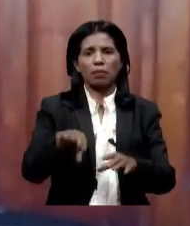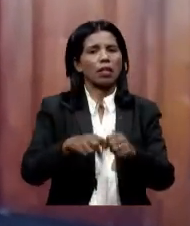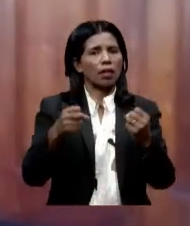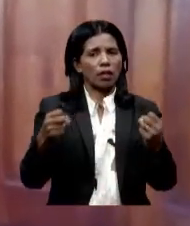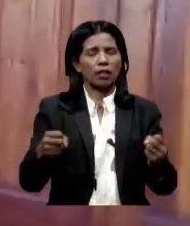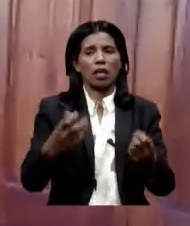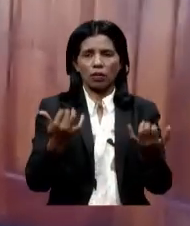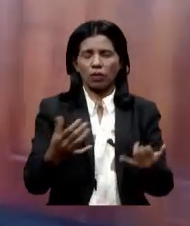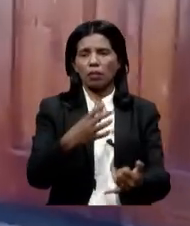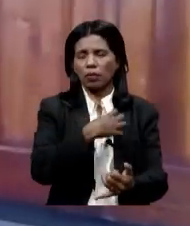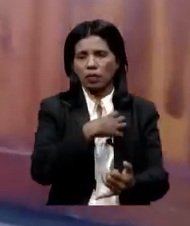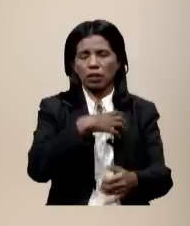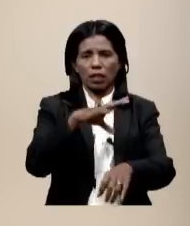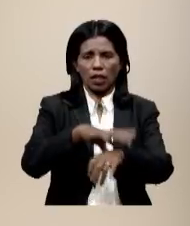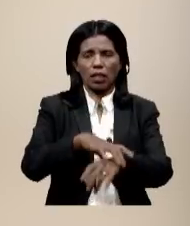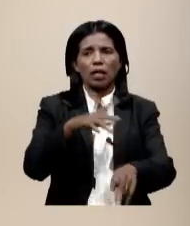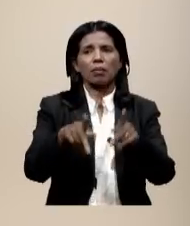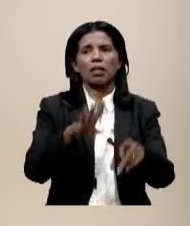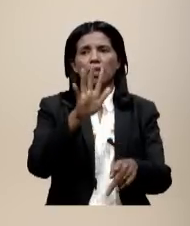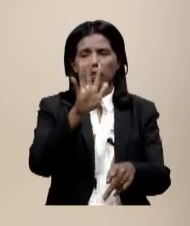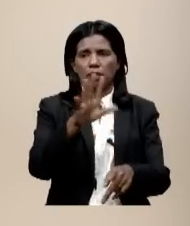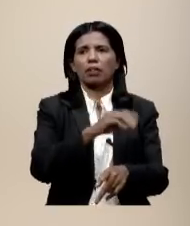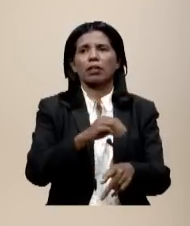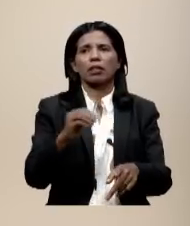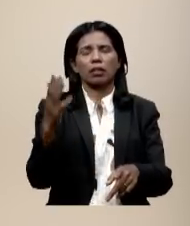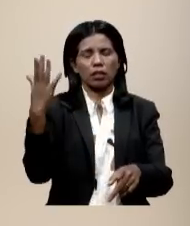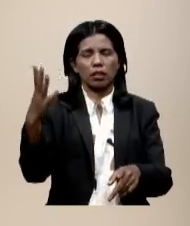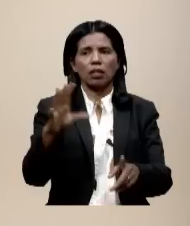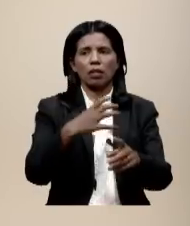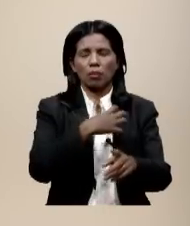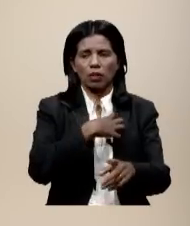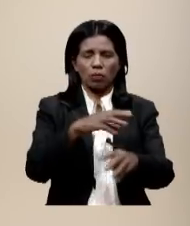ne Penitelli detém ona suspeito na in Lima e a sela comando